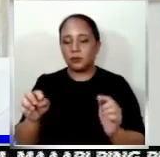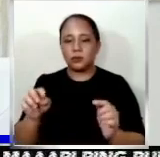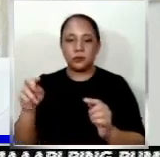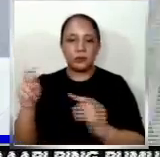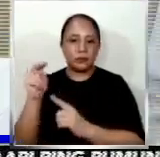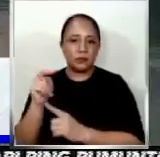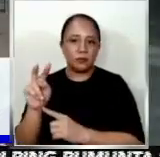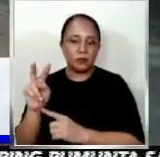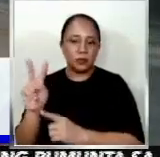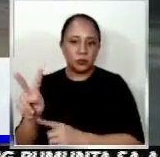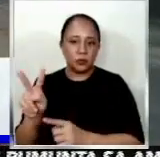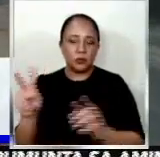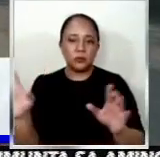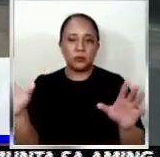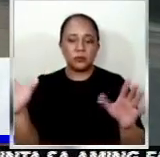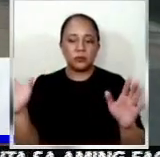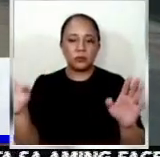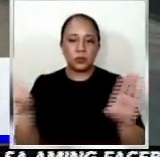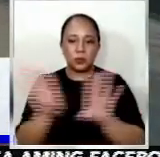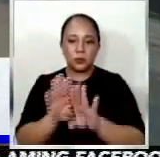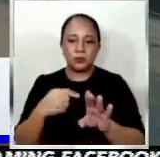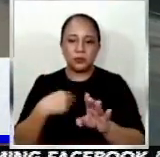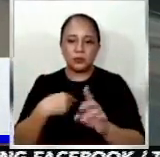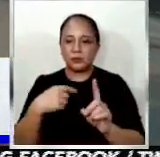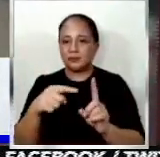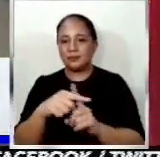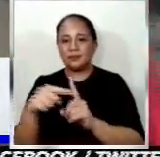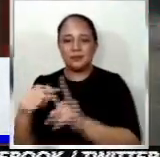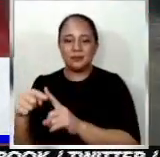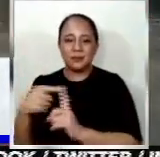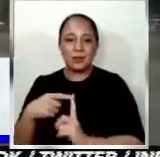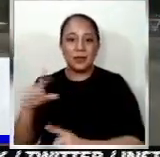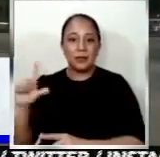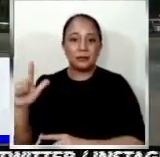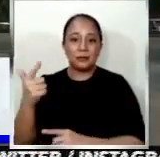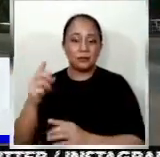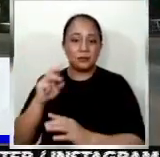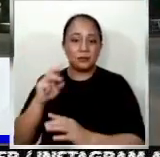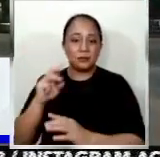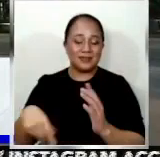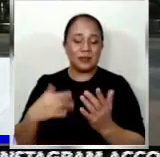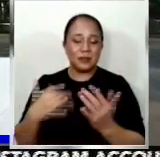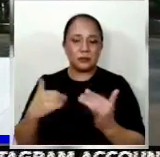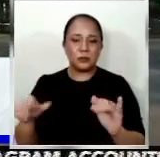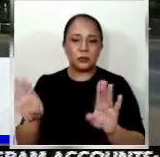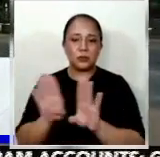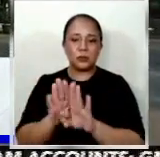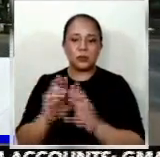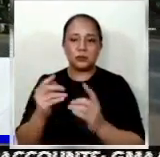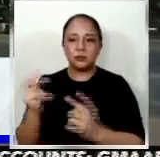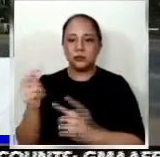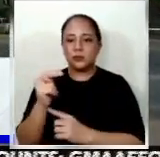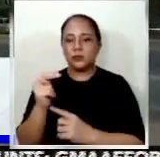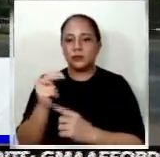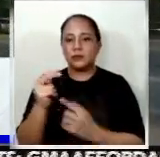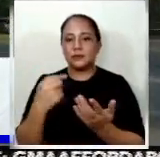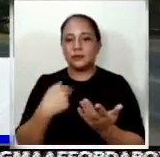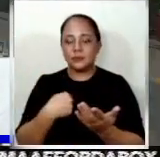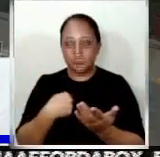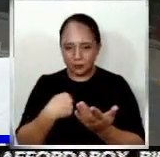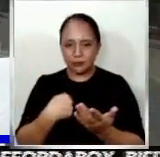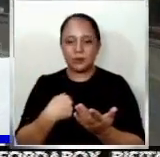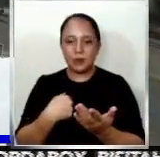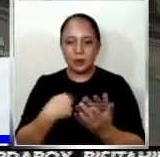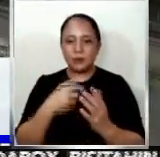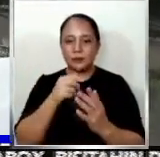ang sementeryo. Ang lokal na pamahalaan ng Maynila, una nang nag-anunsyo na sarado ngayong undas ang lahat ng pampubliko at pribadong sementeryo sa